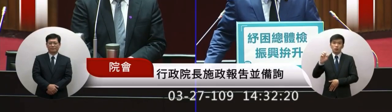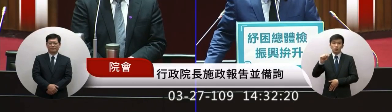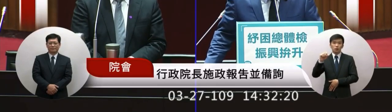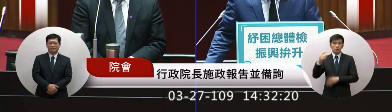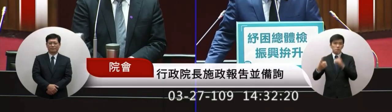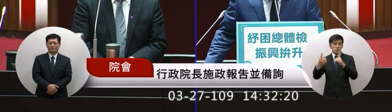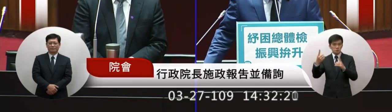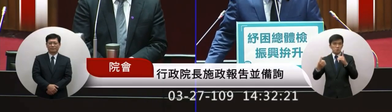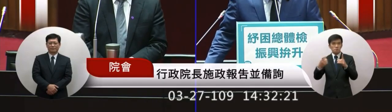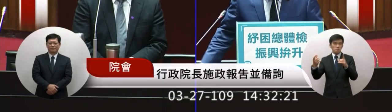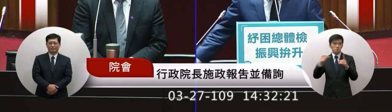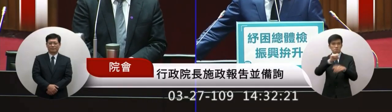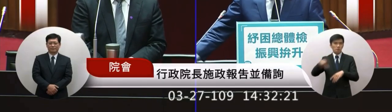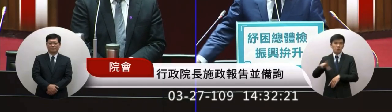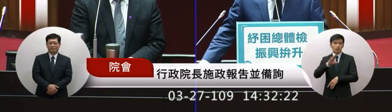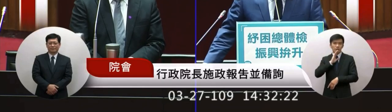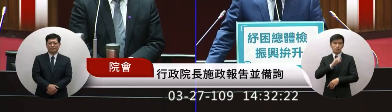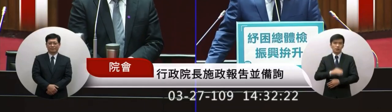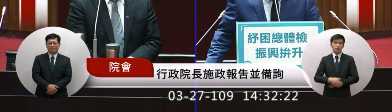所以我们先进入今天第一个主题，